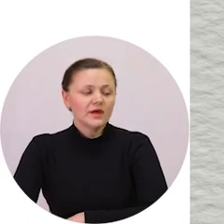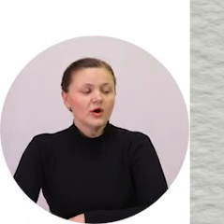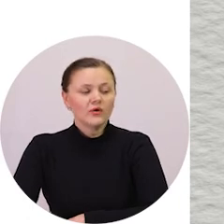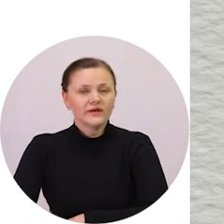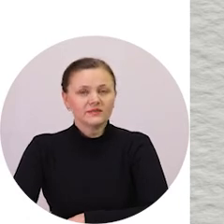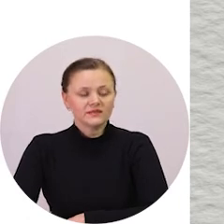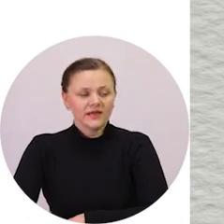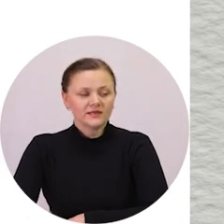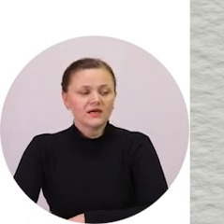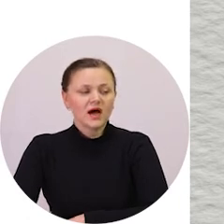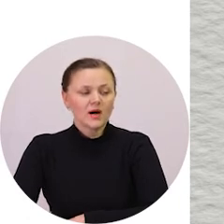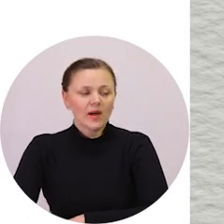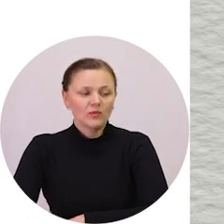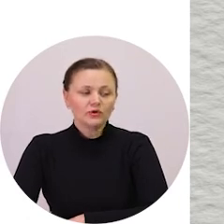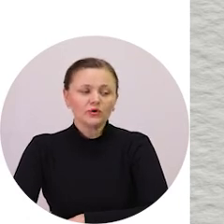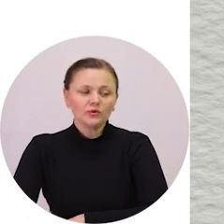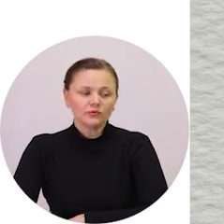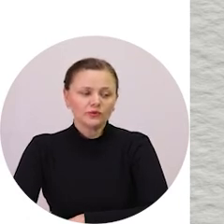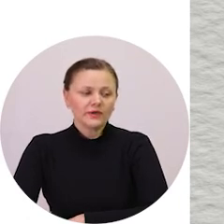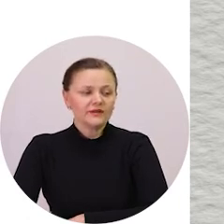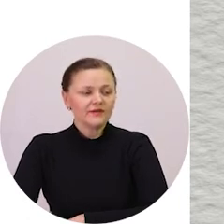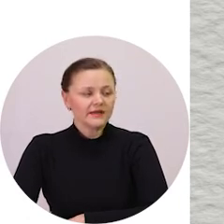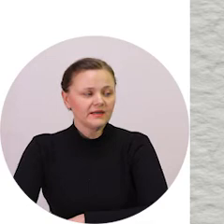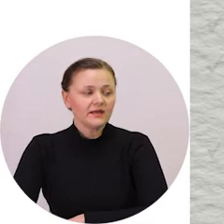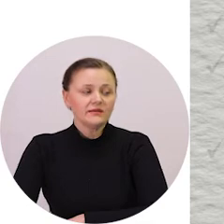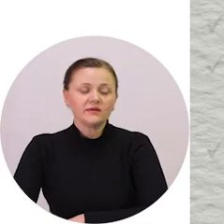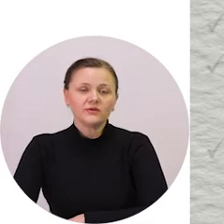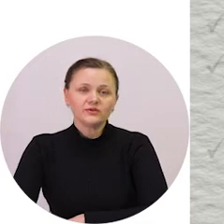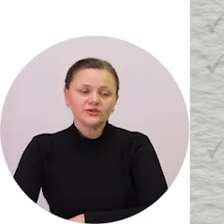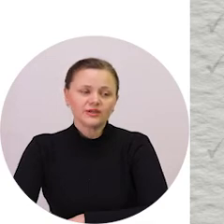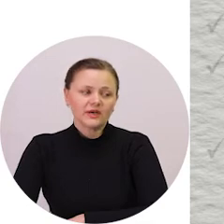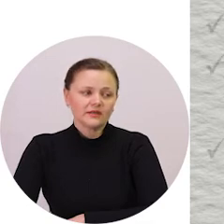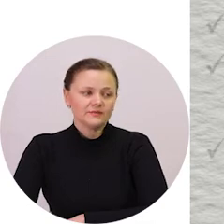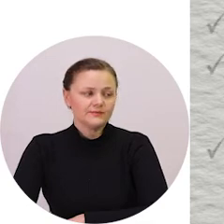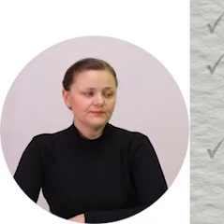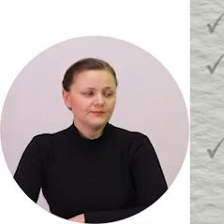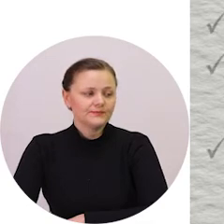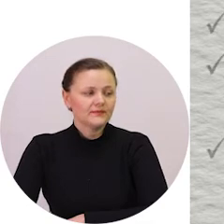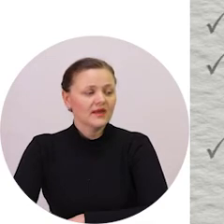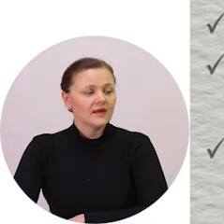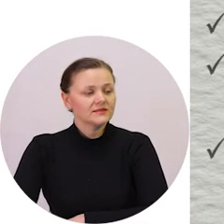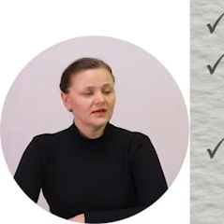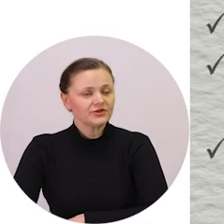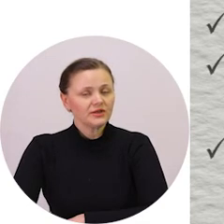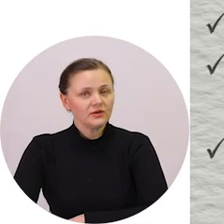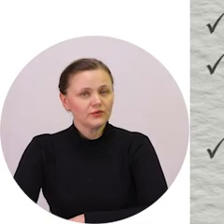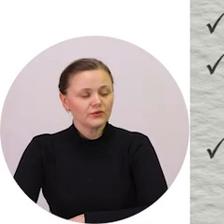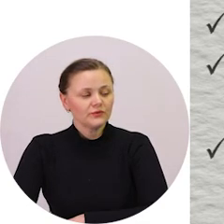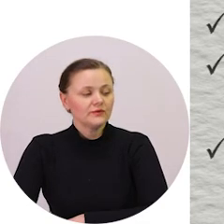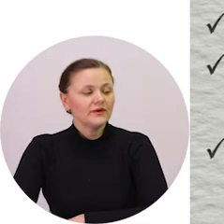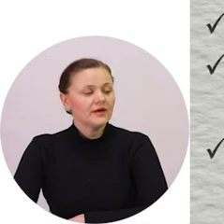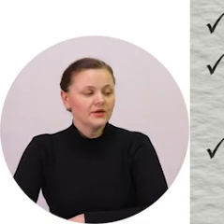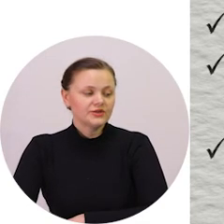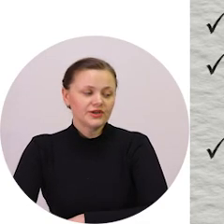Multiculturalism, coexistența a mai multor culturi diferite dintr-o societate. Sarcină de